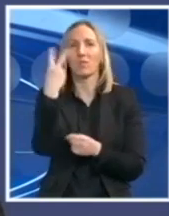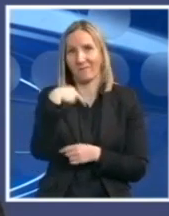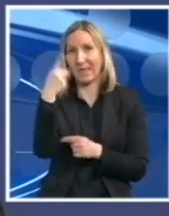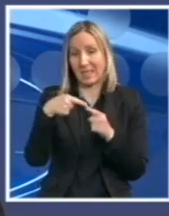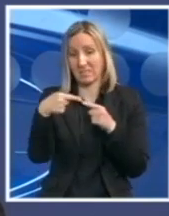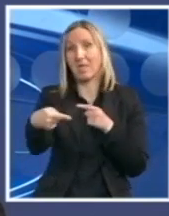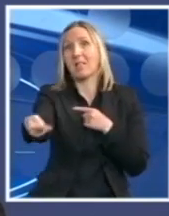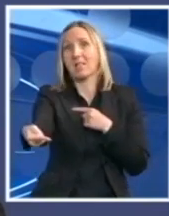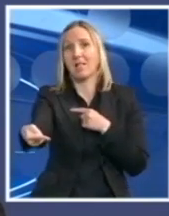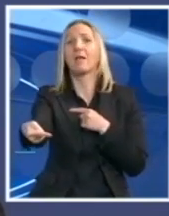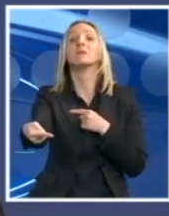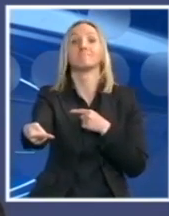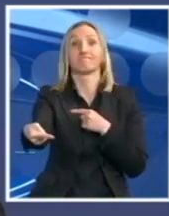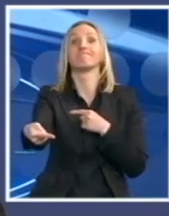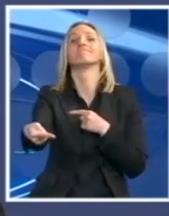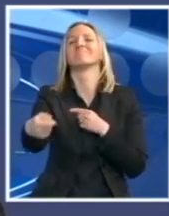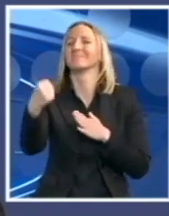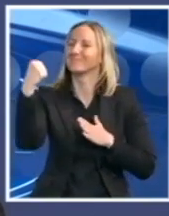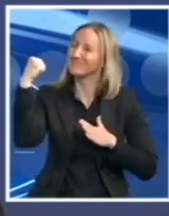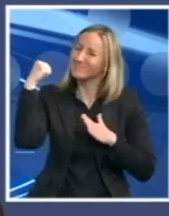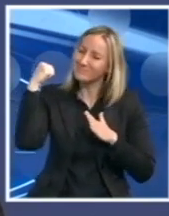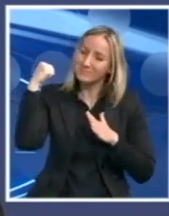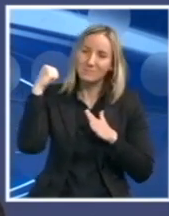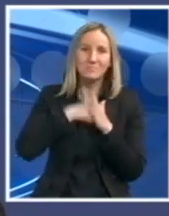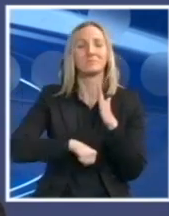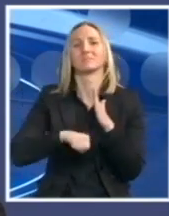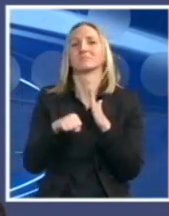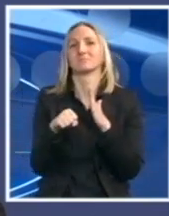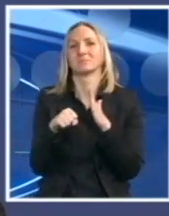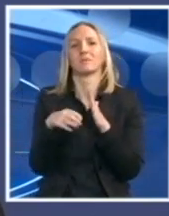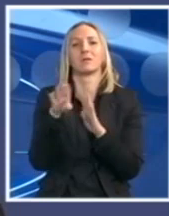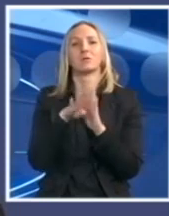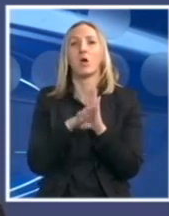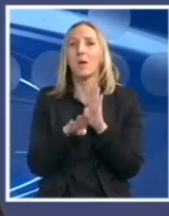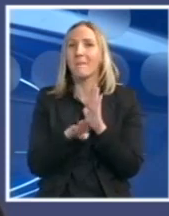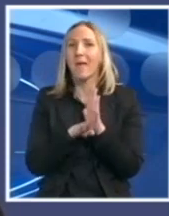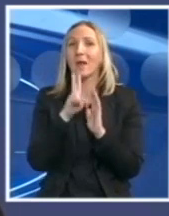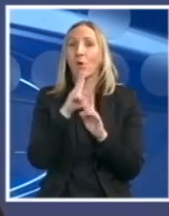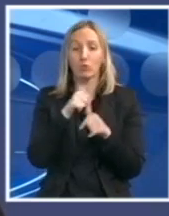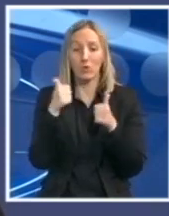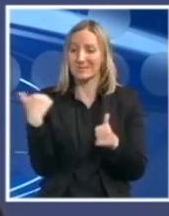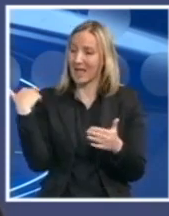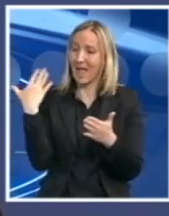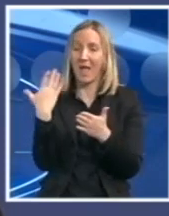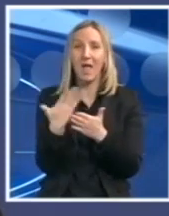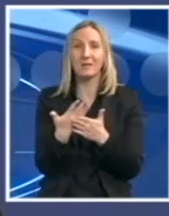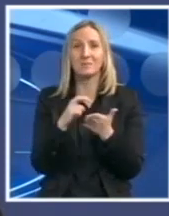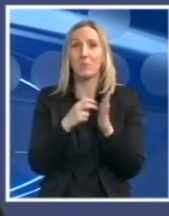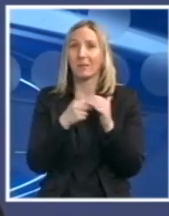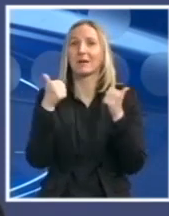zaista je najrestriktivnije mere koje smo do sada planirali,